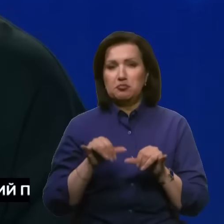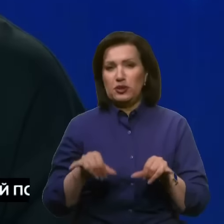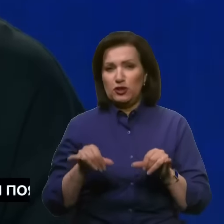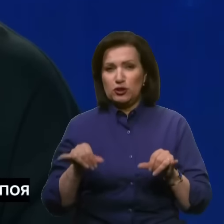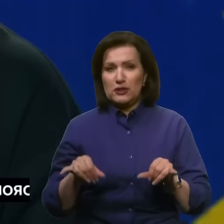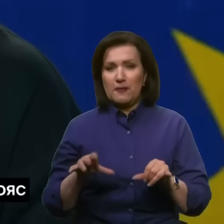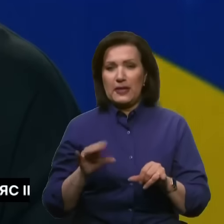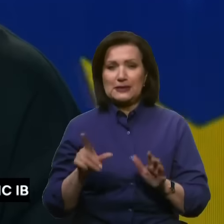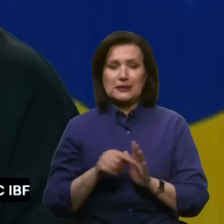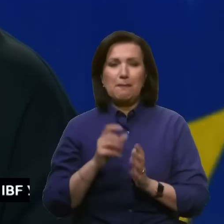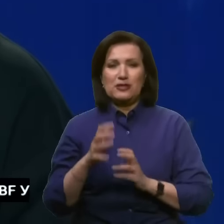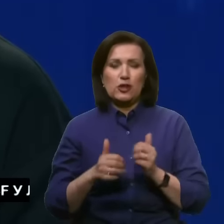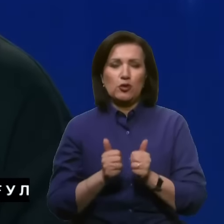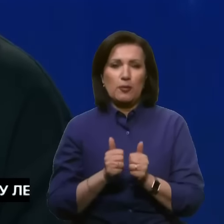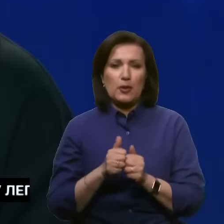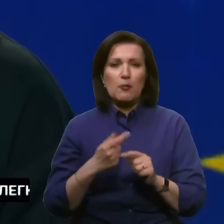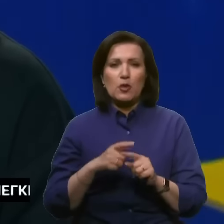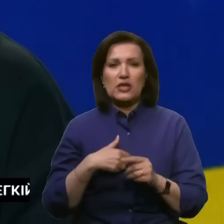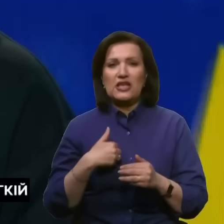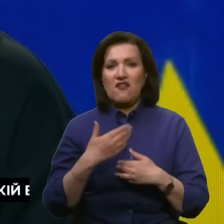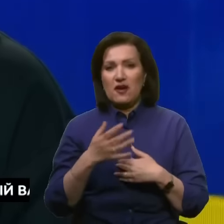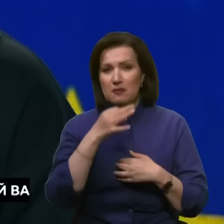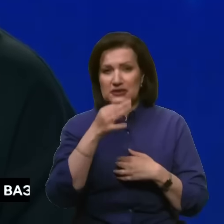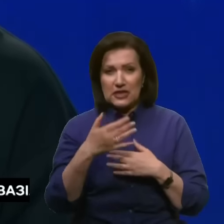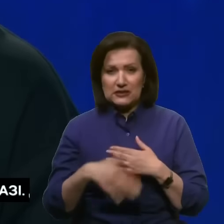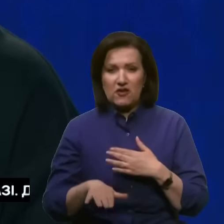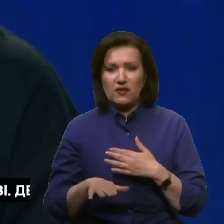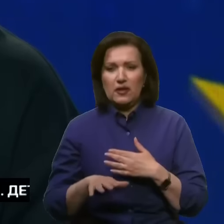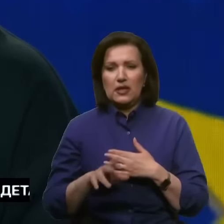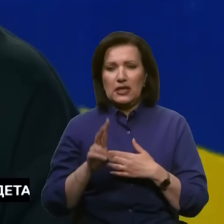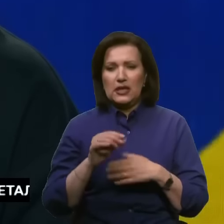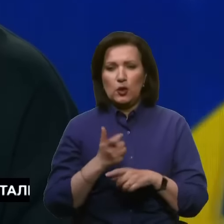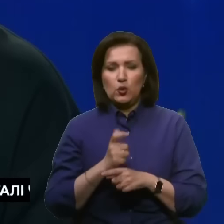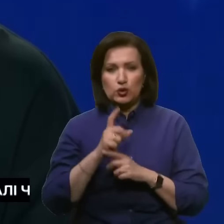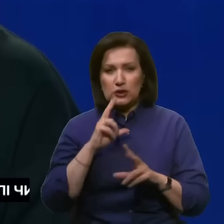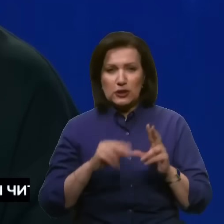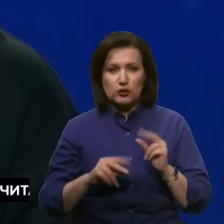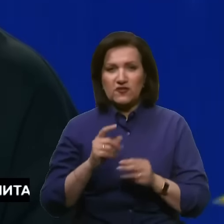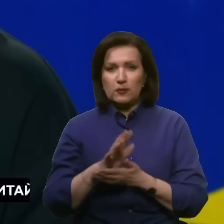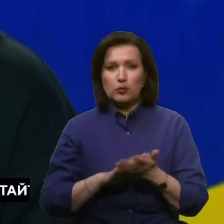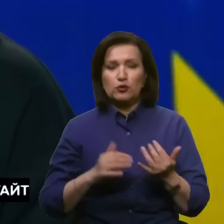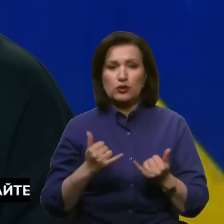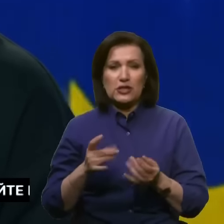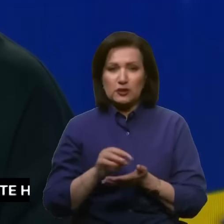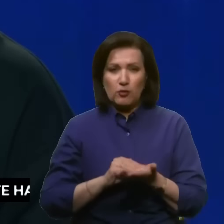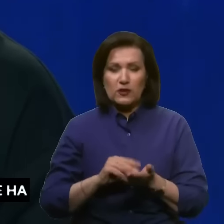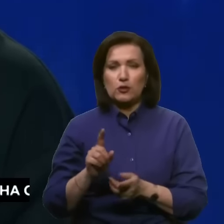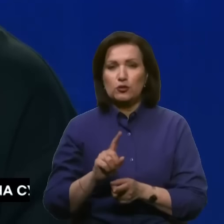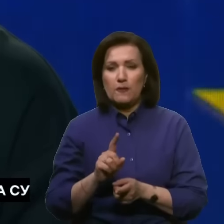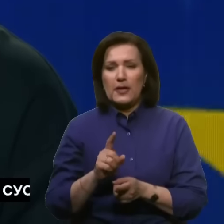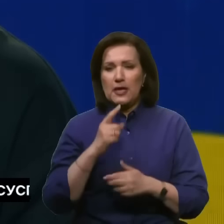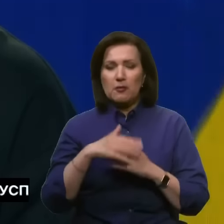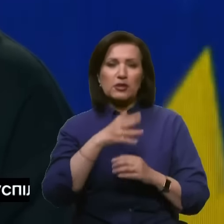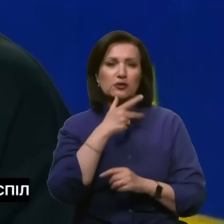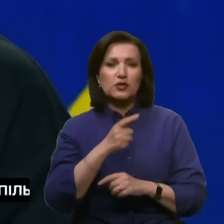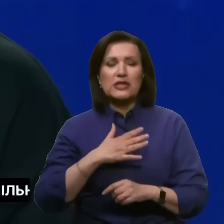збільшенням із міжнародними партнерами, про яких я вам сказав. Ну і дуже надіюсь, вибачте, що ще раз повертаюся, що